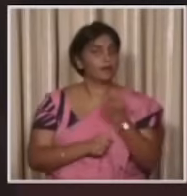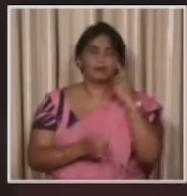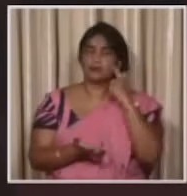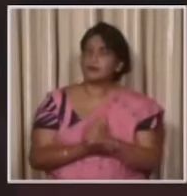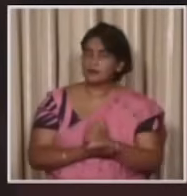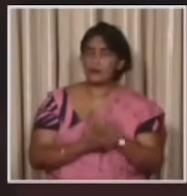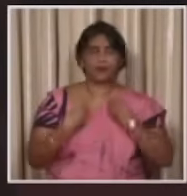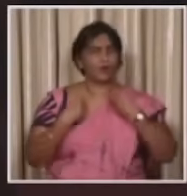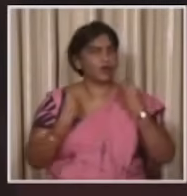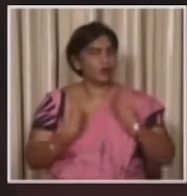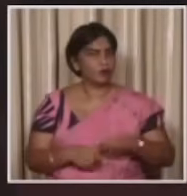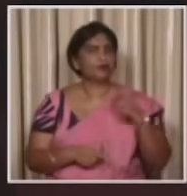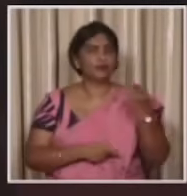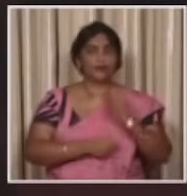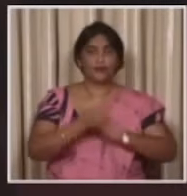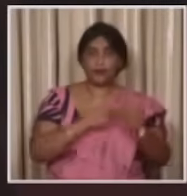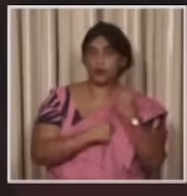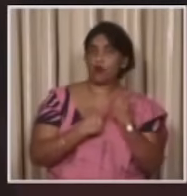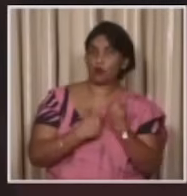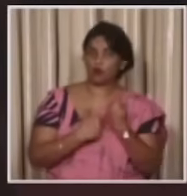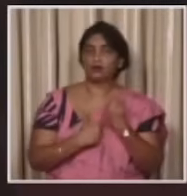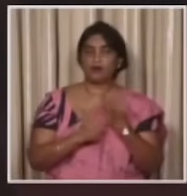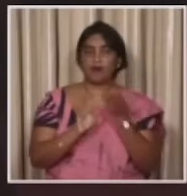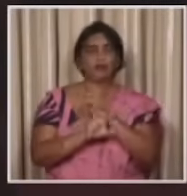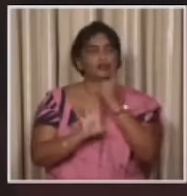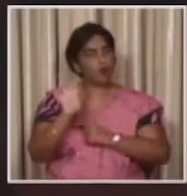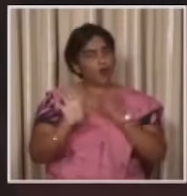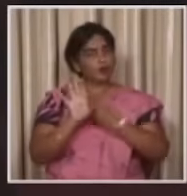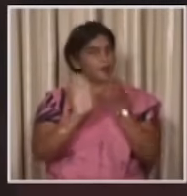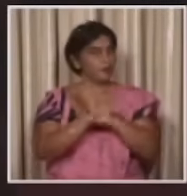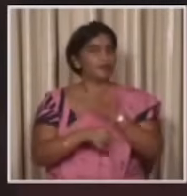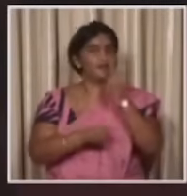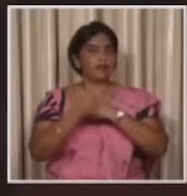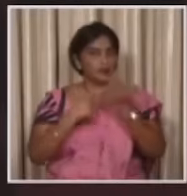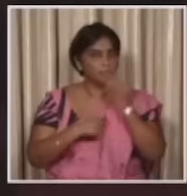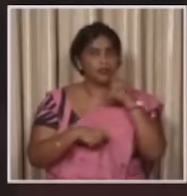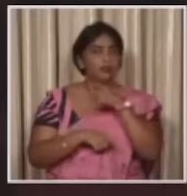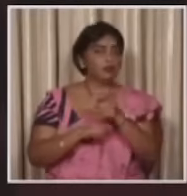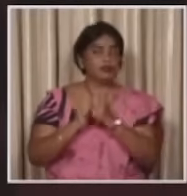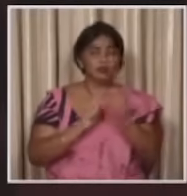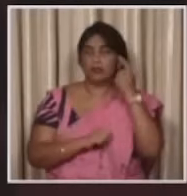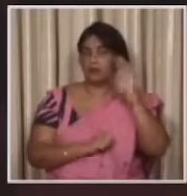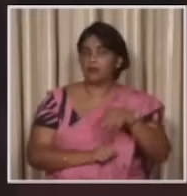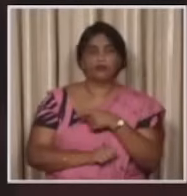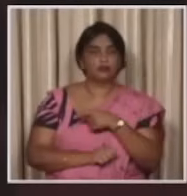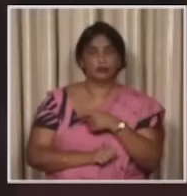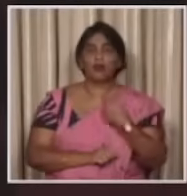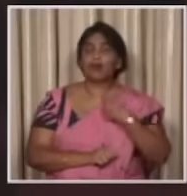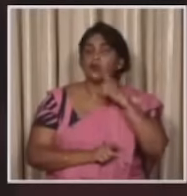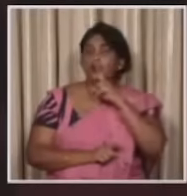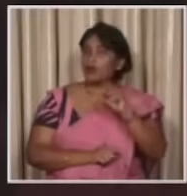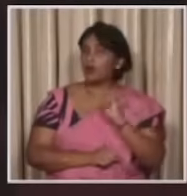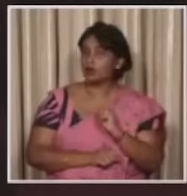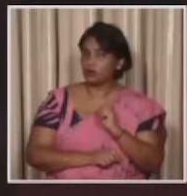අමාරුයි බංකොලොත් වෙලා ඉන්නේ මේක විකුණොත් තමයි හොඳයි කියලා හිටියනම් අපිට පහුගිය අවුරුද්දකෙත් ඔක් කරන්න තිබුණා. හැබැයි ඒක නෙමෙයි අපේ බලාපොරොත්තුව. අපි මොකද